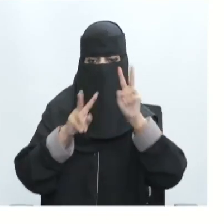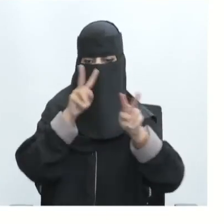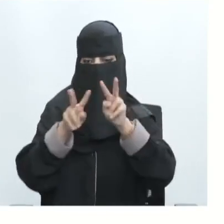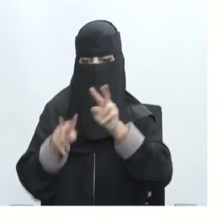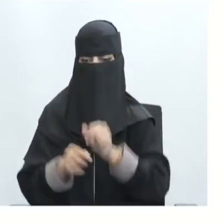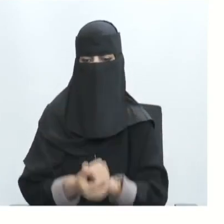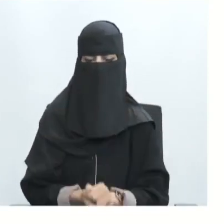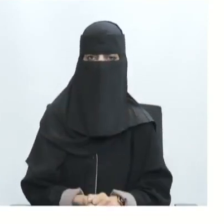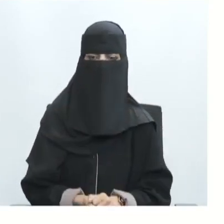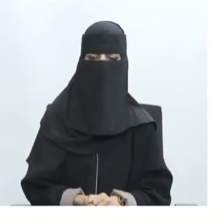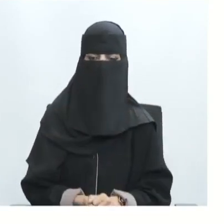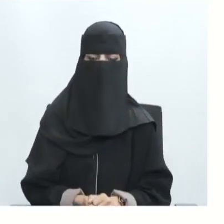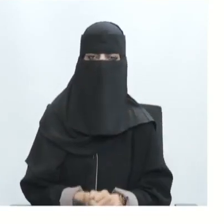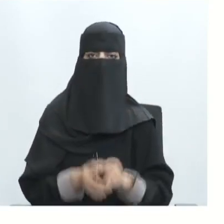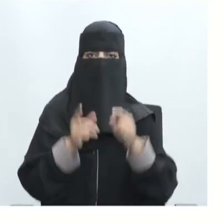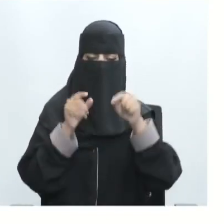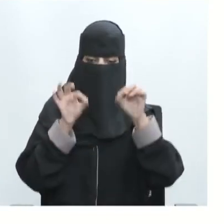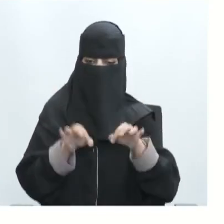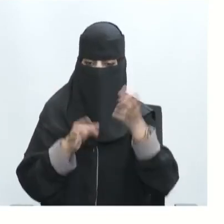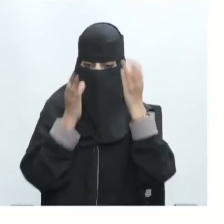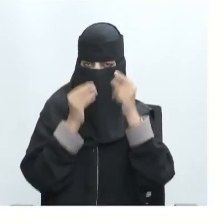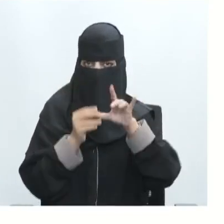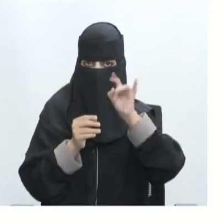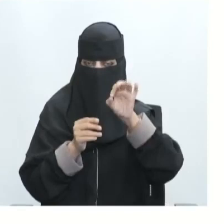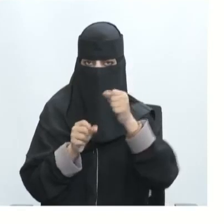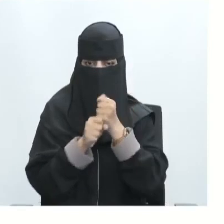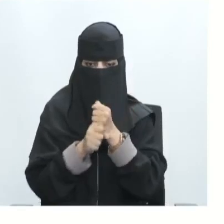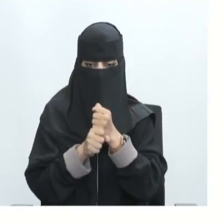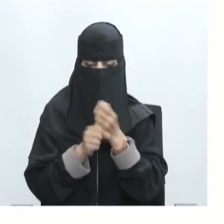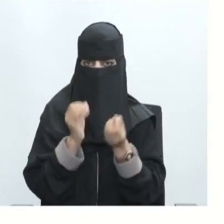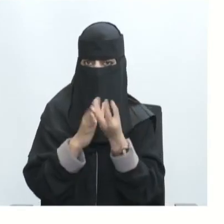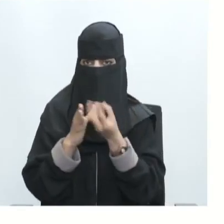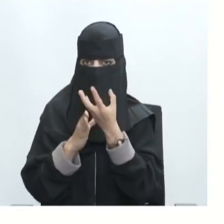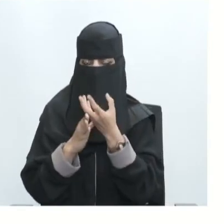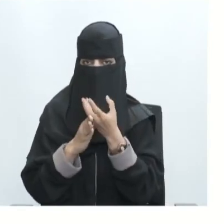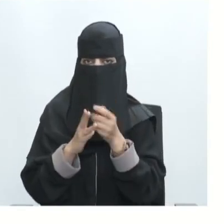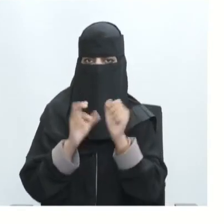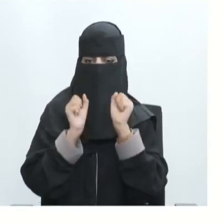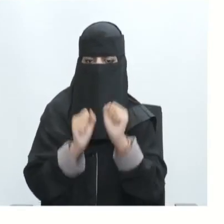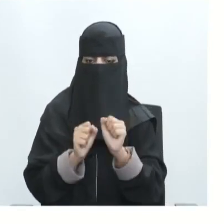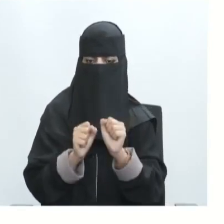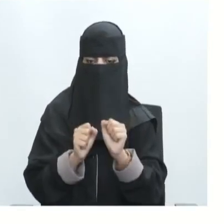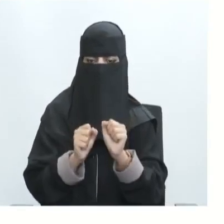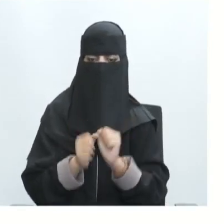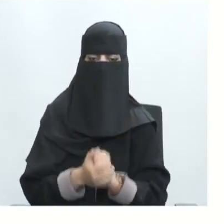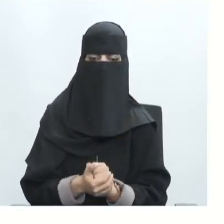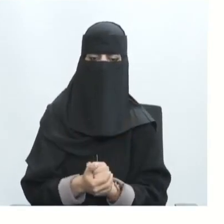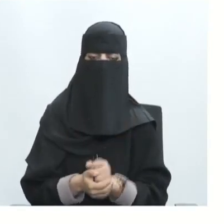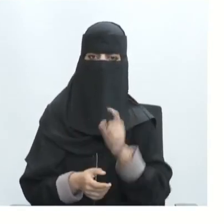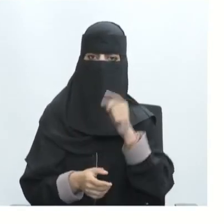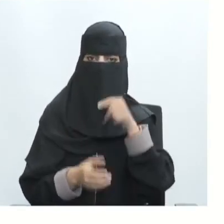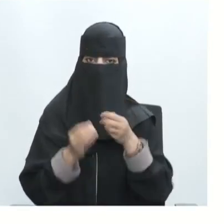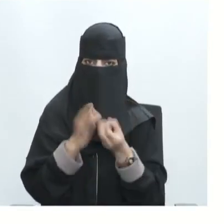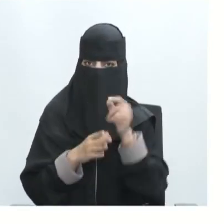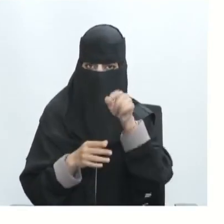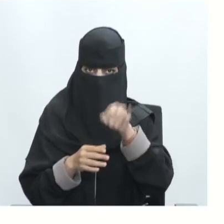وظواهره المنطق العلمي ليس مجرد عمليه انشائيه خالصه بل هو